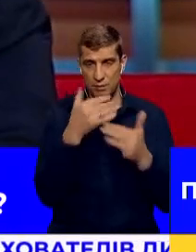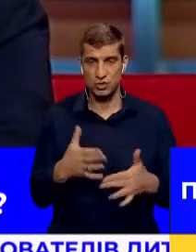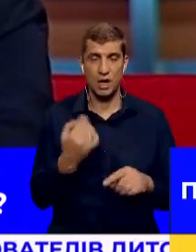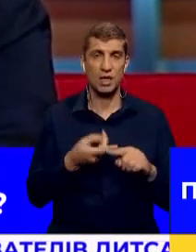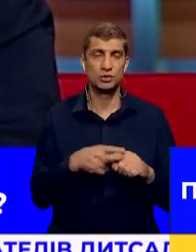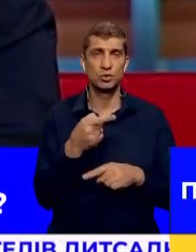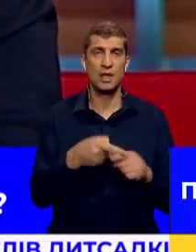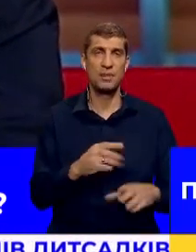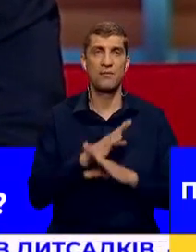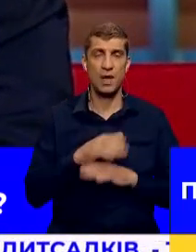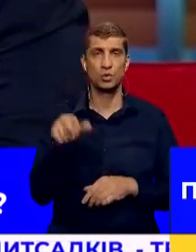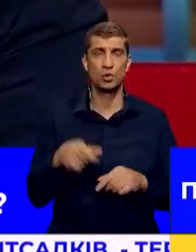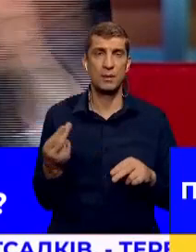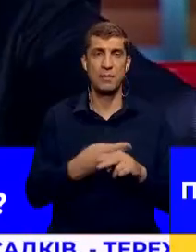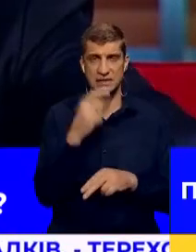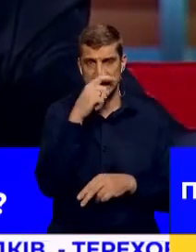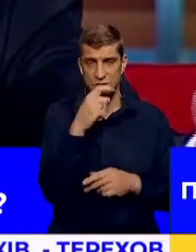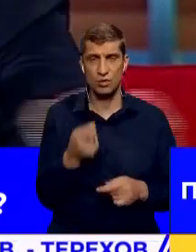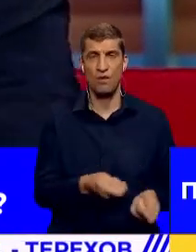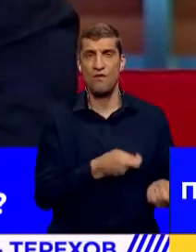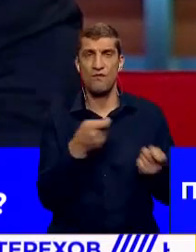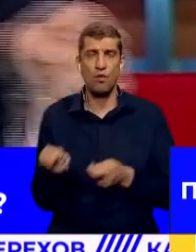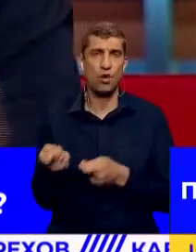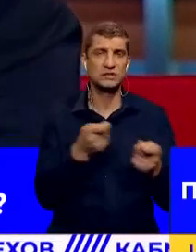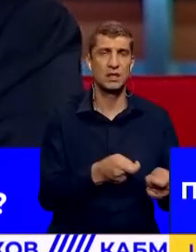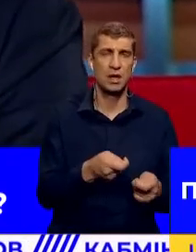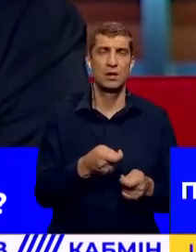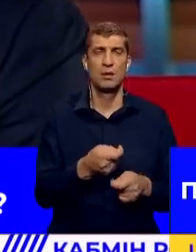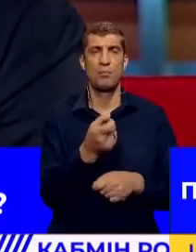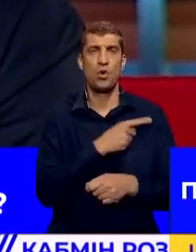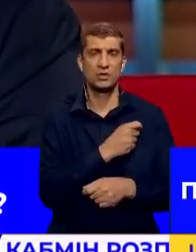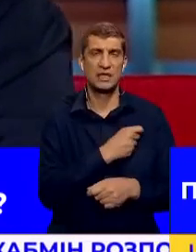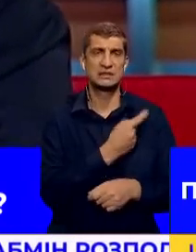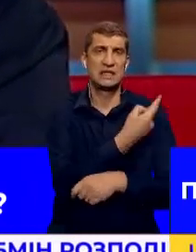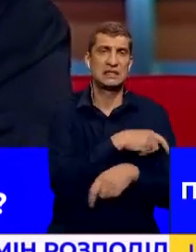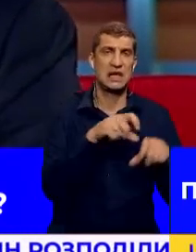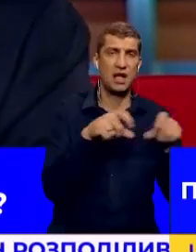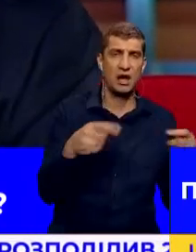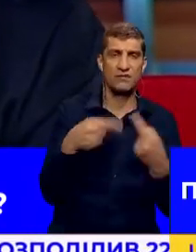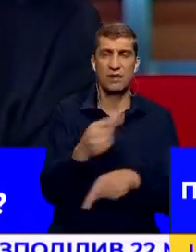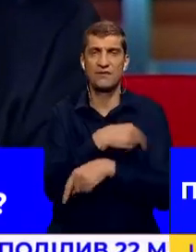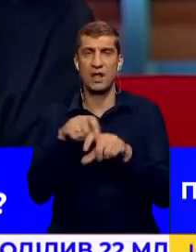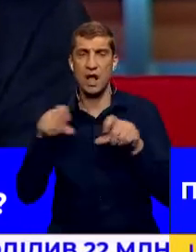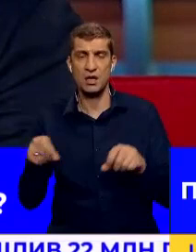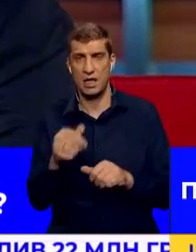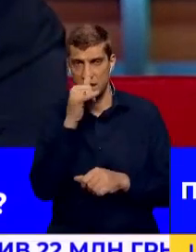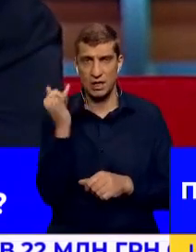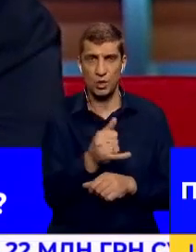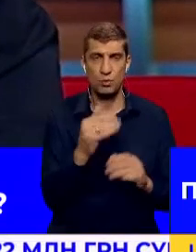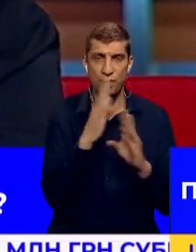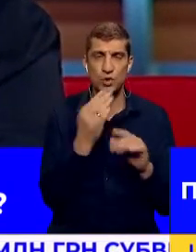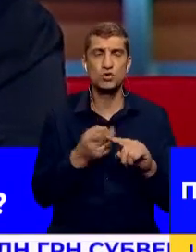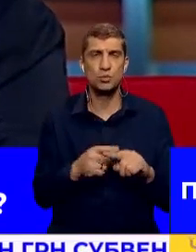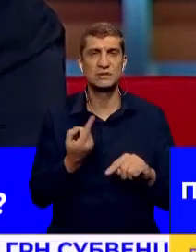цю напівмертву людину без кисню возять по Одесі з лікарню в лікарню і не дають йому повітря. Чому